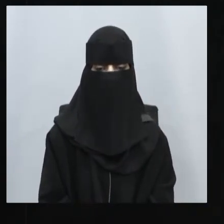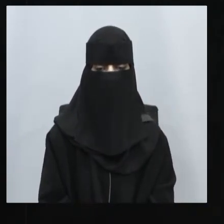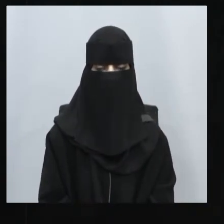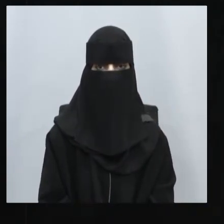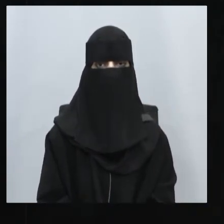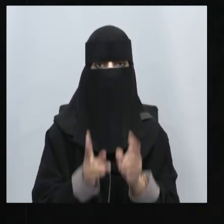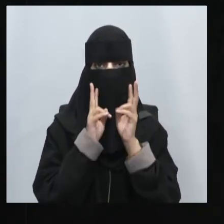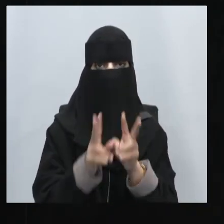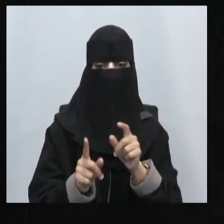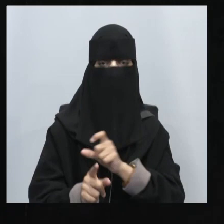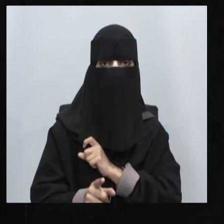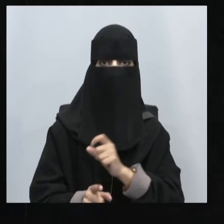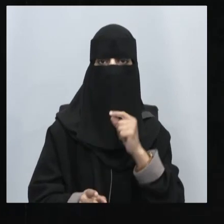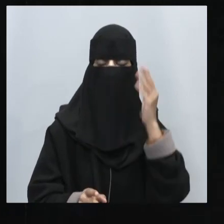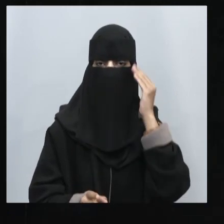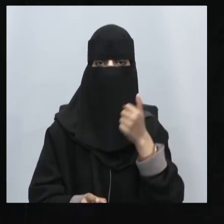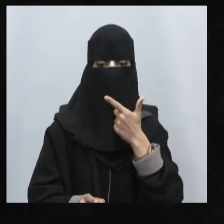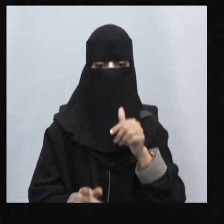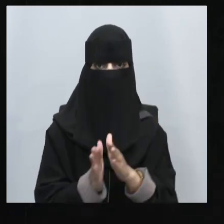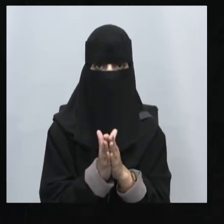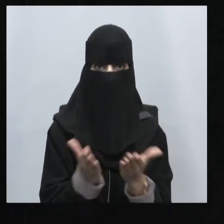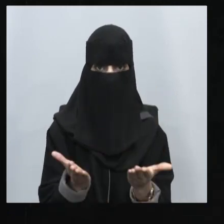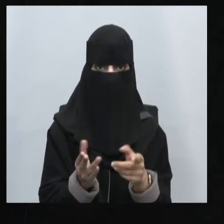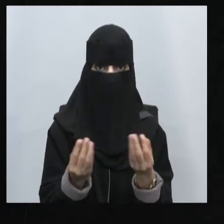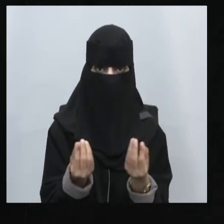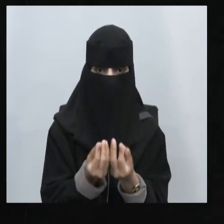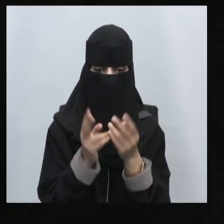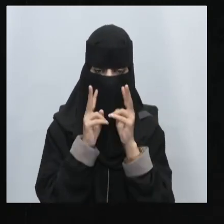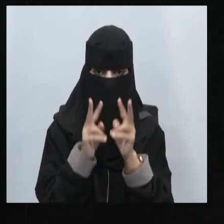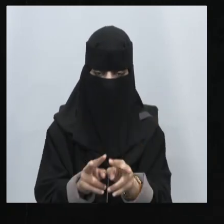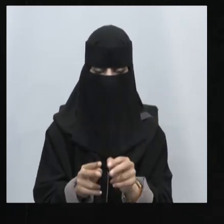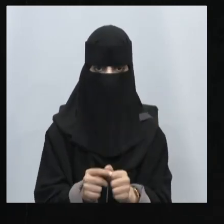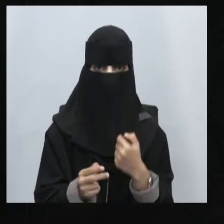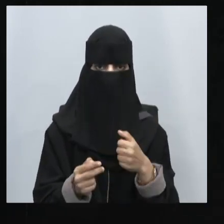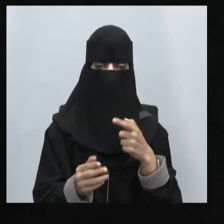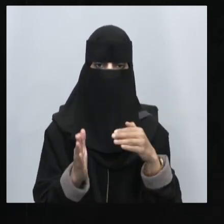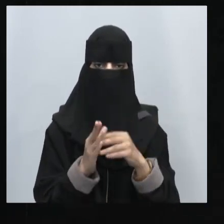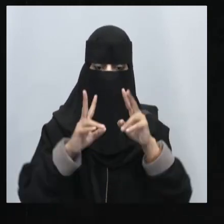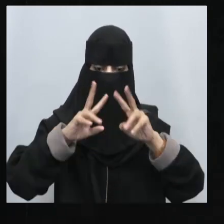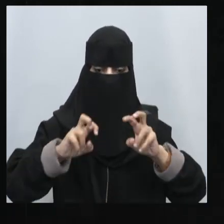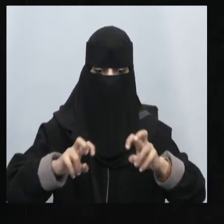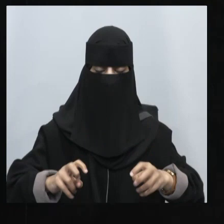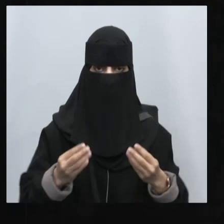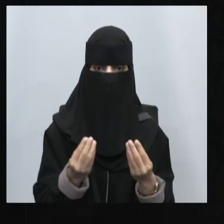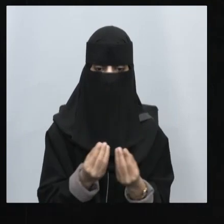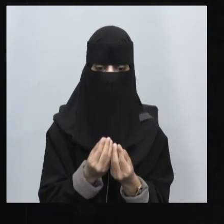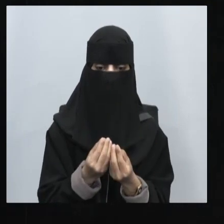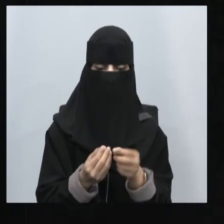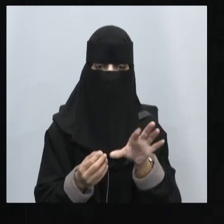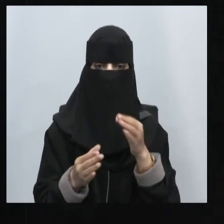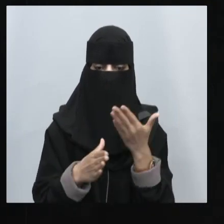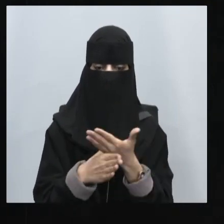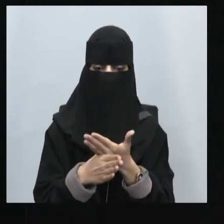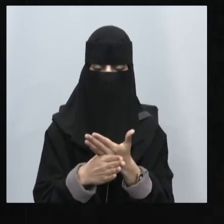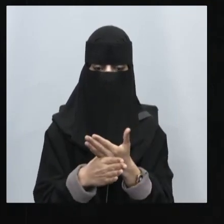طلابي وطالباتي اتمنى ان تكون الكتب الدراسيه برفقتكم الان حتى نبحث انا وانتم سويا عن